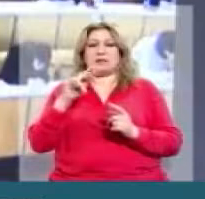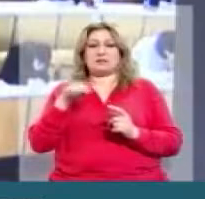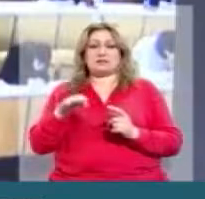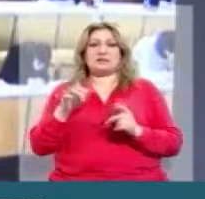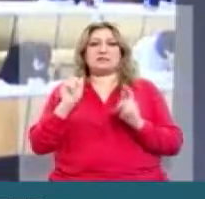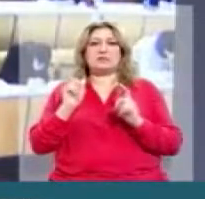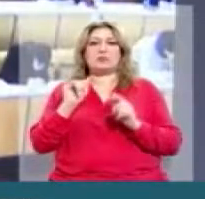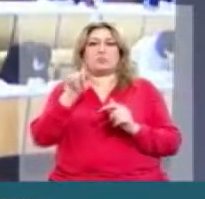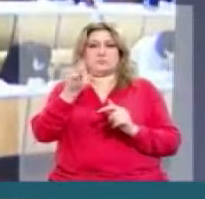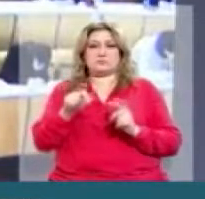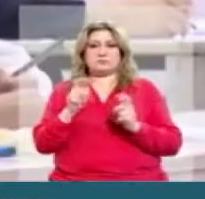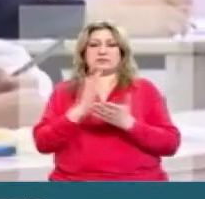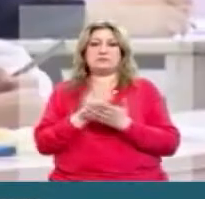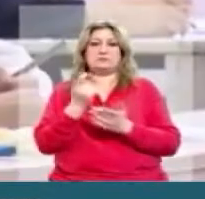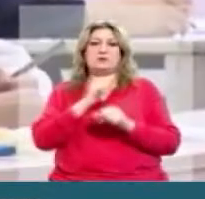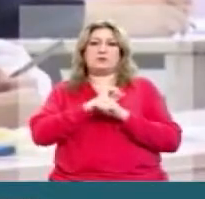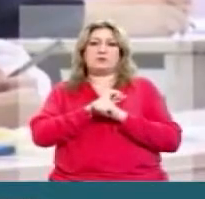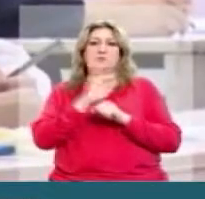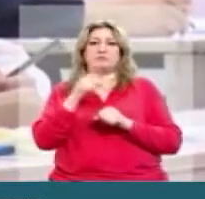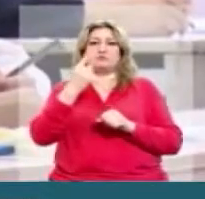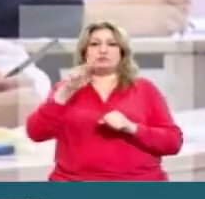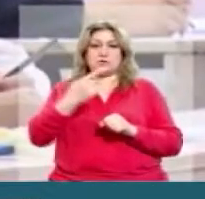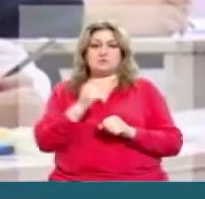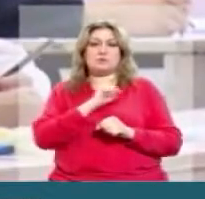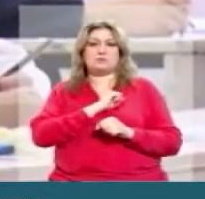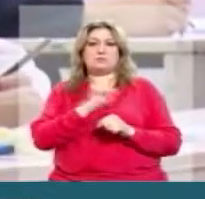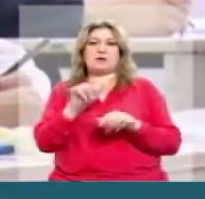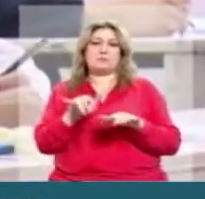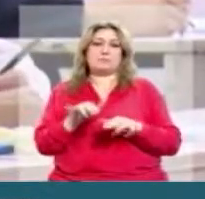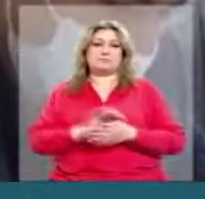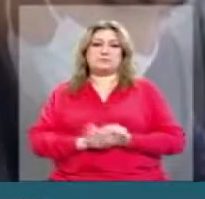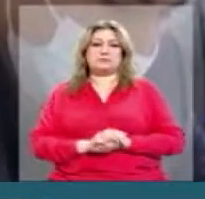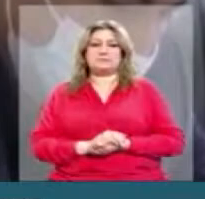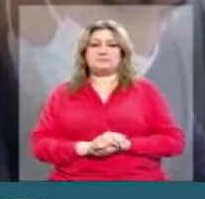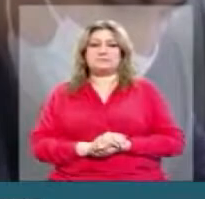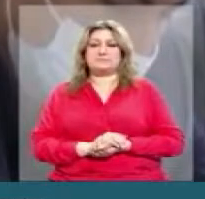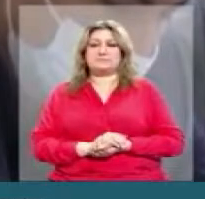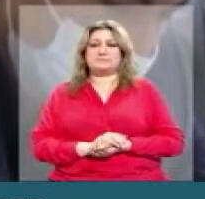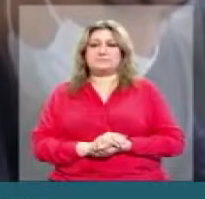Ал мүмкіндігі шектеулі жандарға қосымша 40 минут уақыт қарастырылған. Айдын Шайкенов, Бақтияр Жантаев, Қостанай телеарнасы.